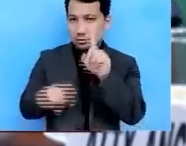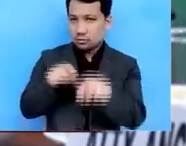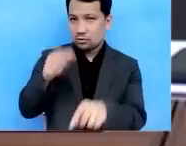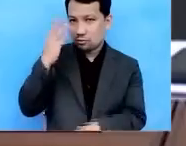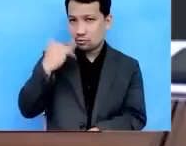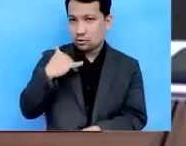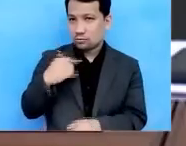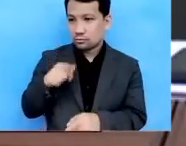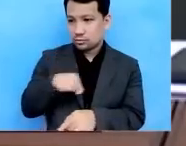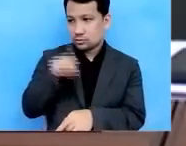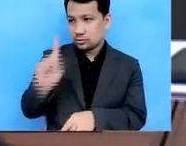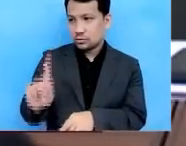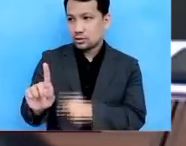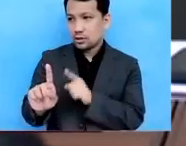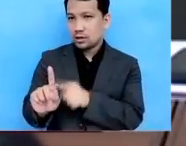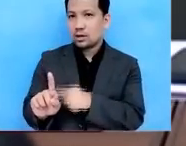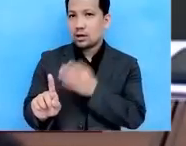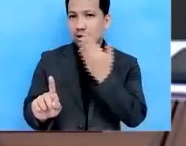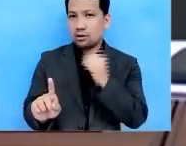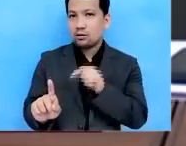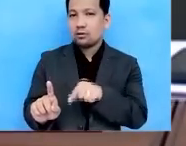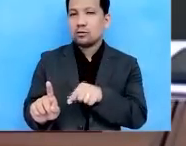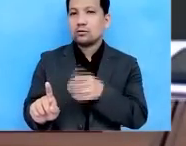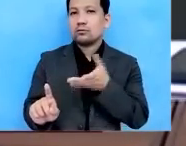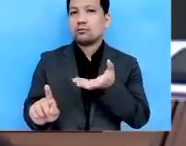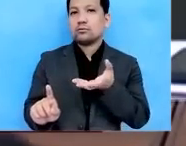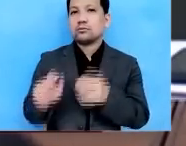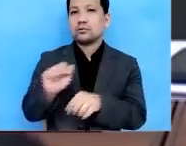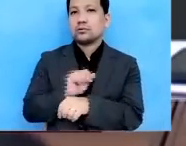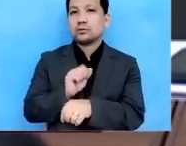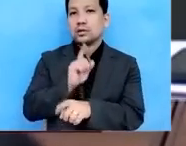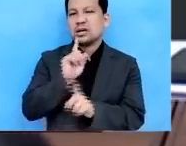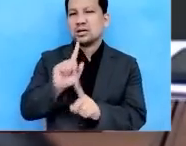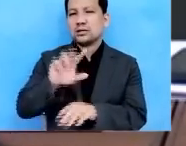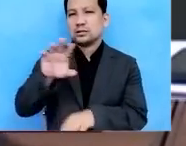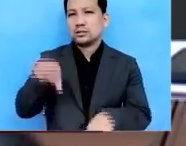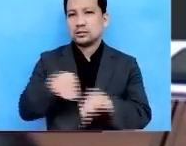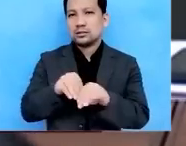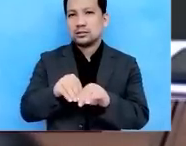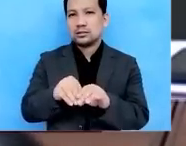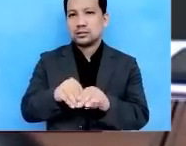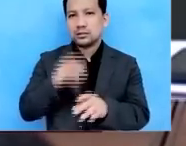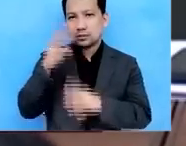napunta dyan? Sorry, bakit po, mag-import sila na gagawa ng replika